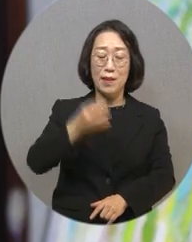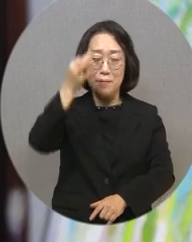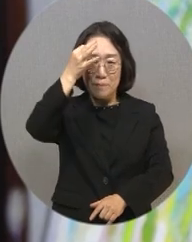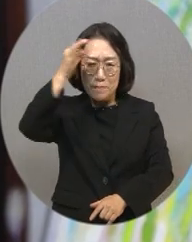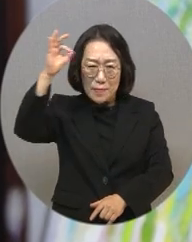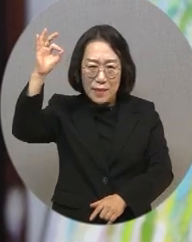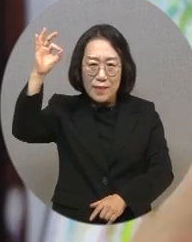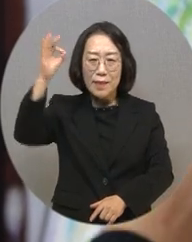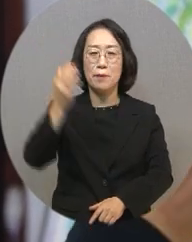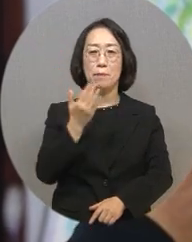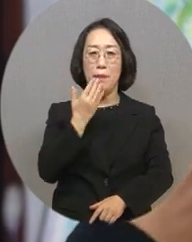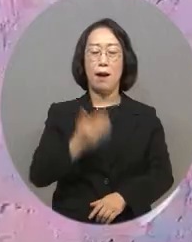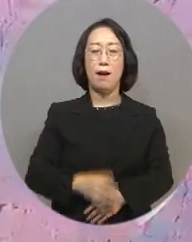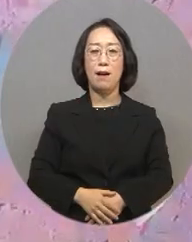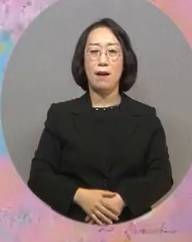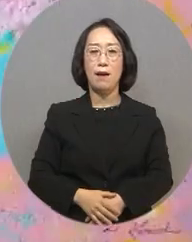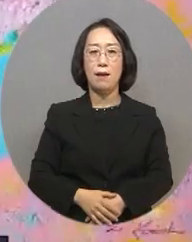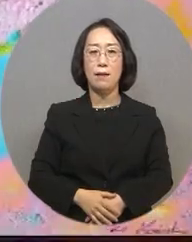일깨워줍니다.